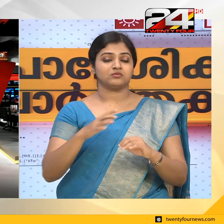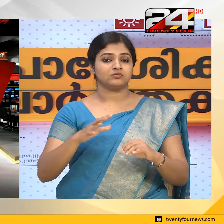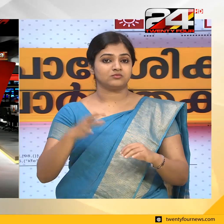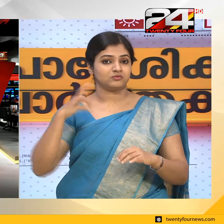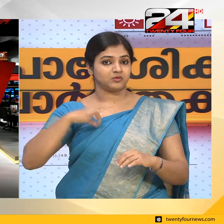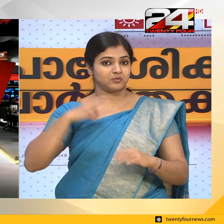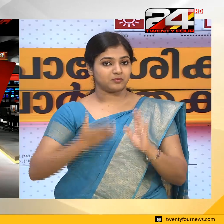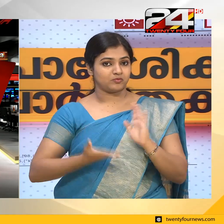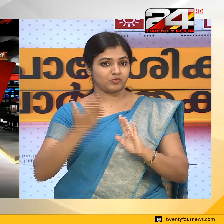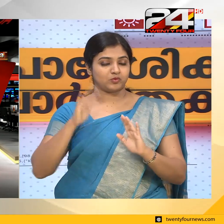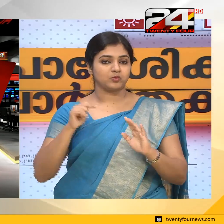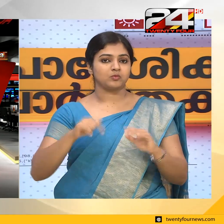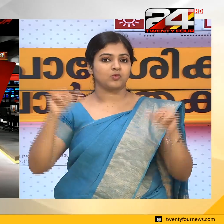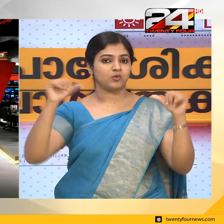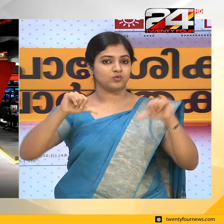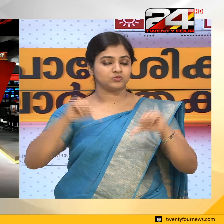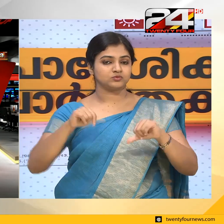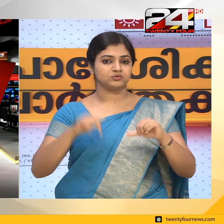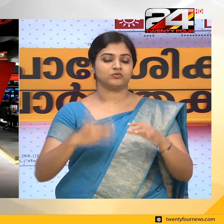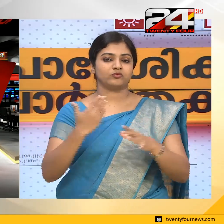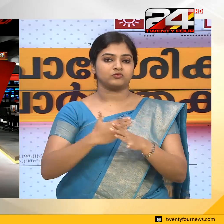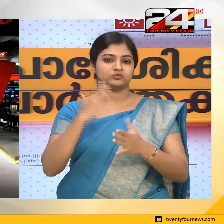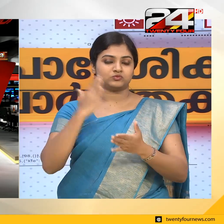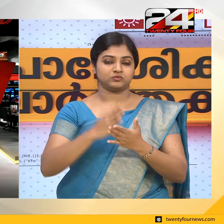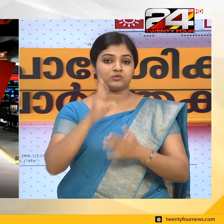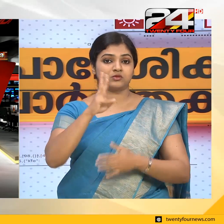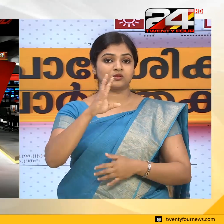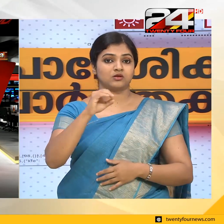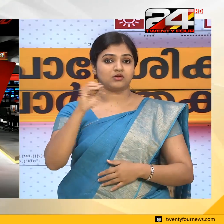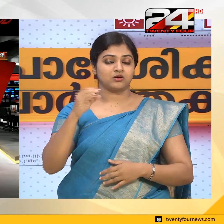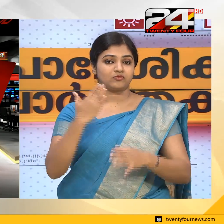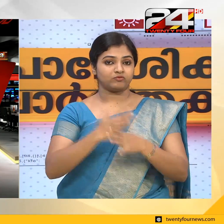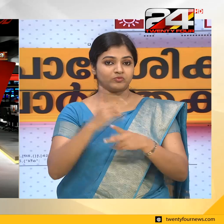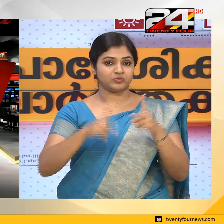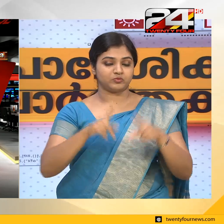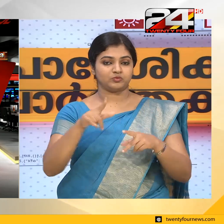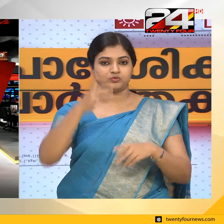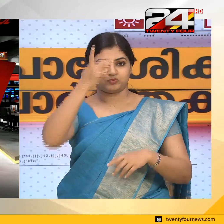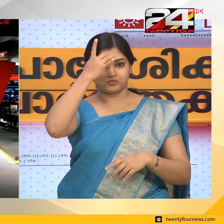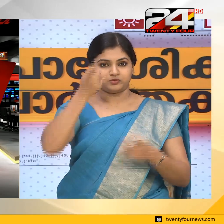നഷ്ടത്തിലായതിനെ തുടർന്ന് ഉൽപ്പാദനം നിർത്തിയത്. ഇതോടെ 300-ലധികം തൊഴിലാളികളാണ് പ്രതിസന്ധിയിലായത്.